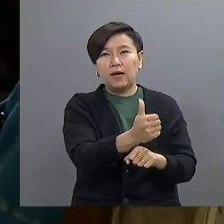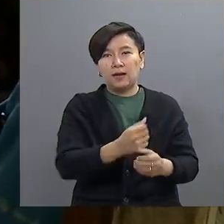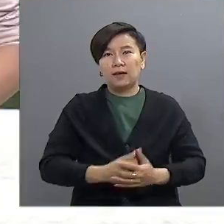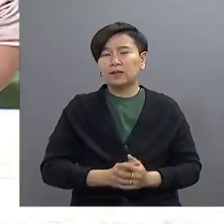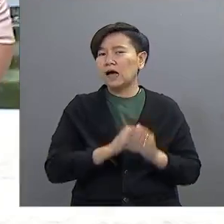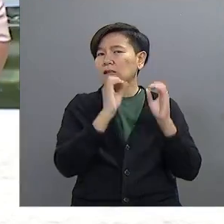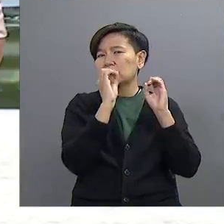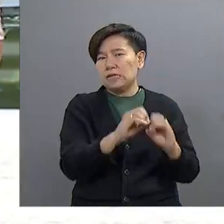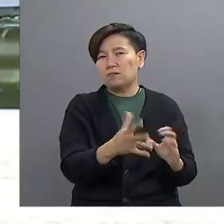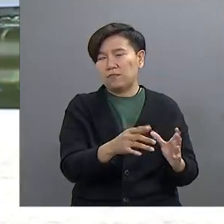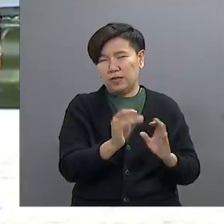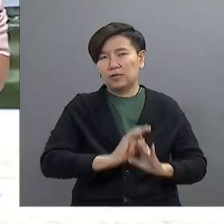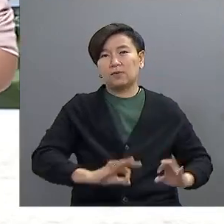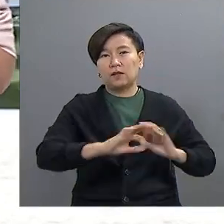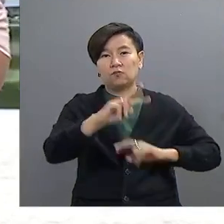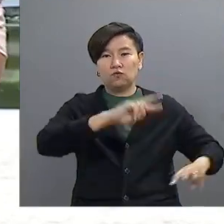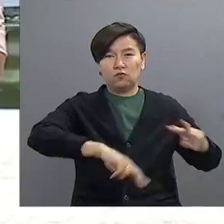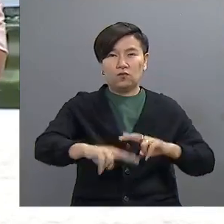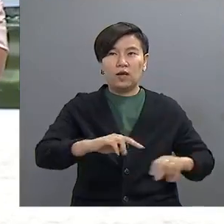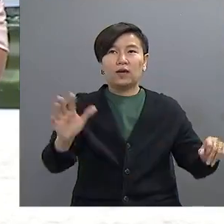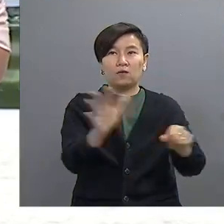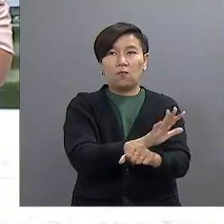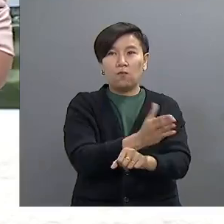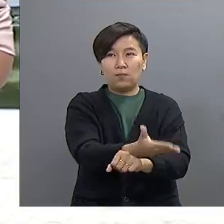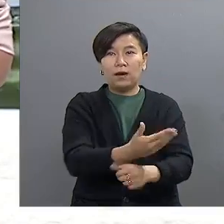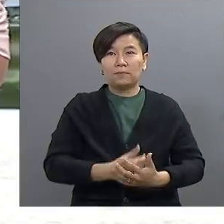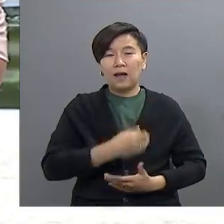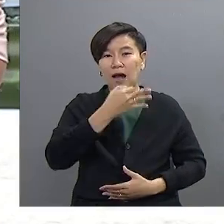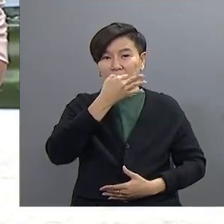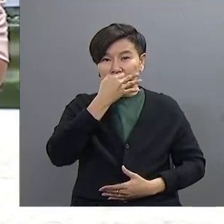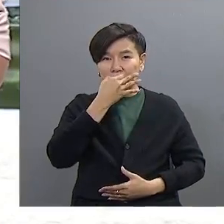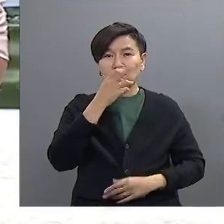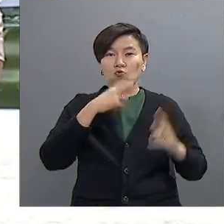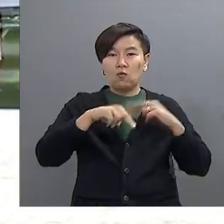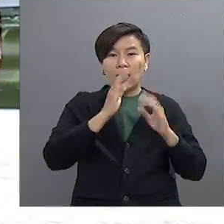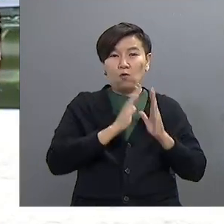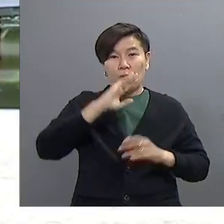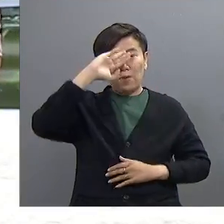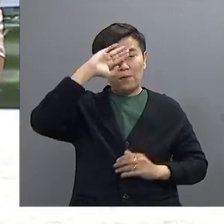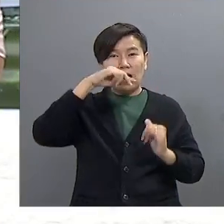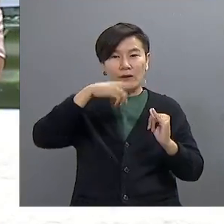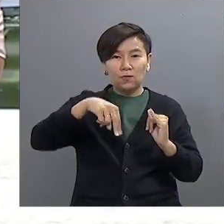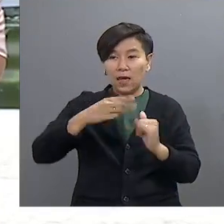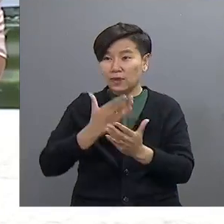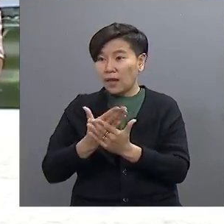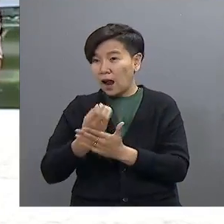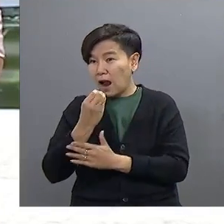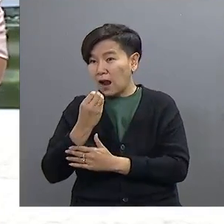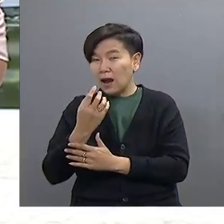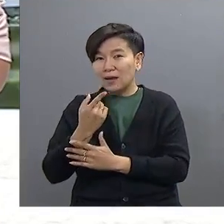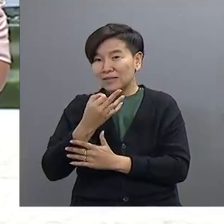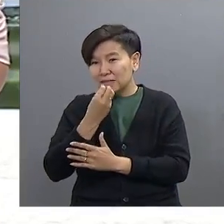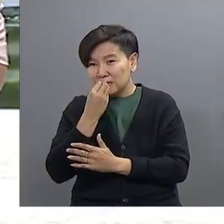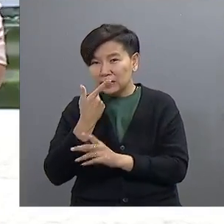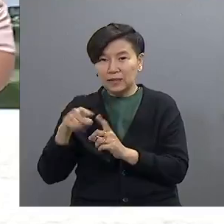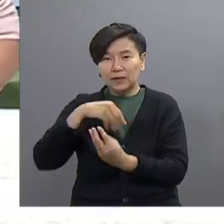ติของการดูแลผู้ป่วยแล้วก็ต้องมีอาชีพมีรายได้ที่ยั่งยืนพอจะหาเงินมาซื้อข้าวซื้อน้ำประทังชีวิตกัน